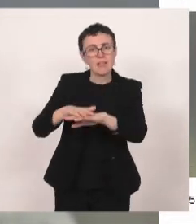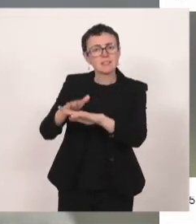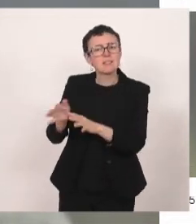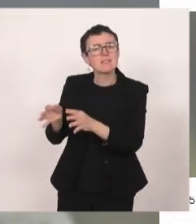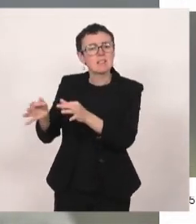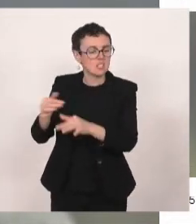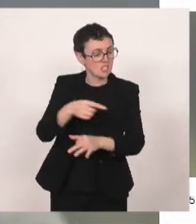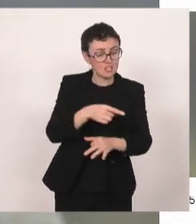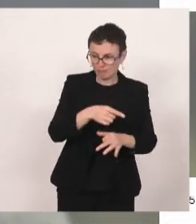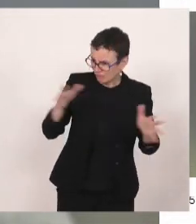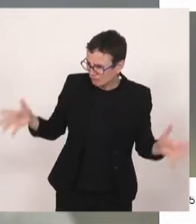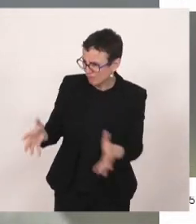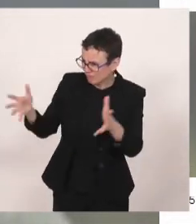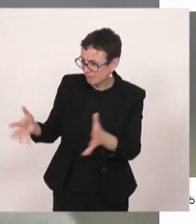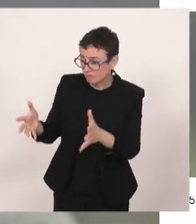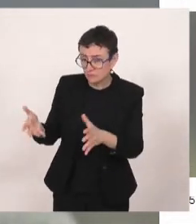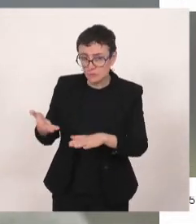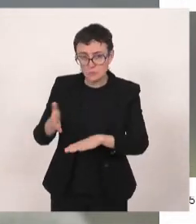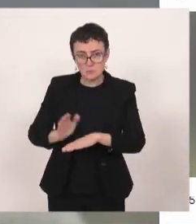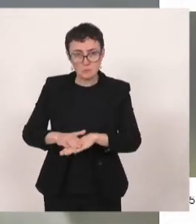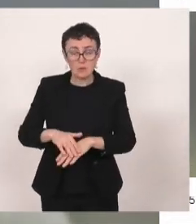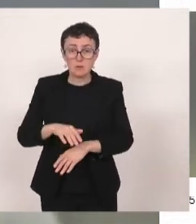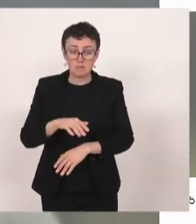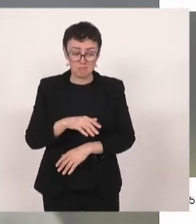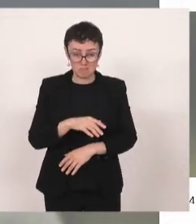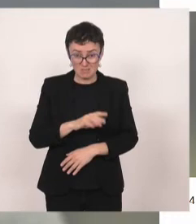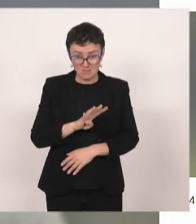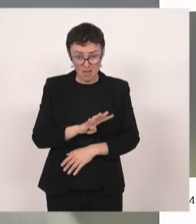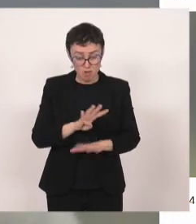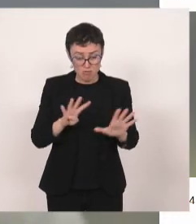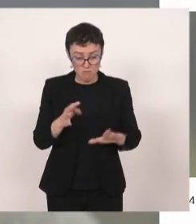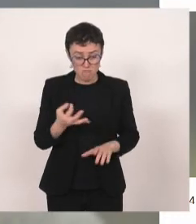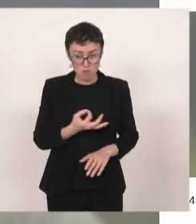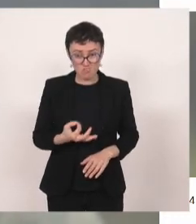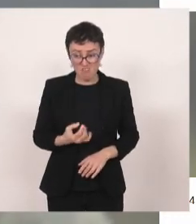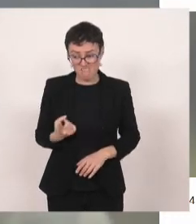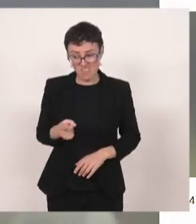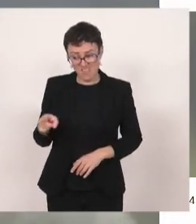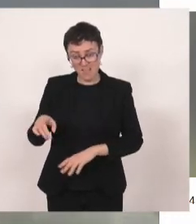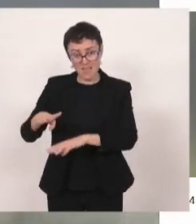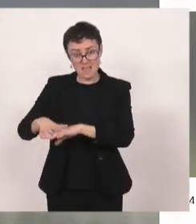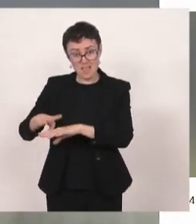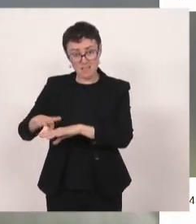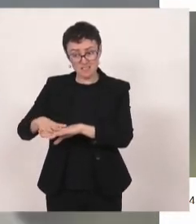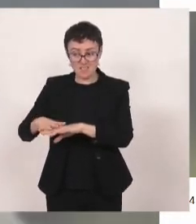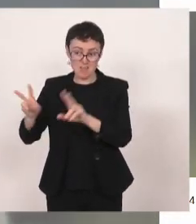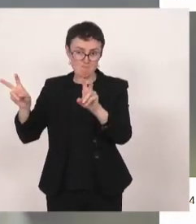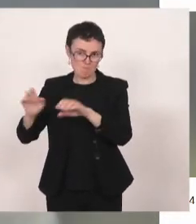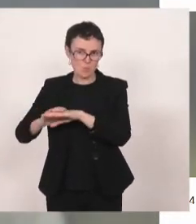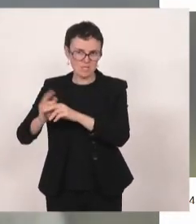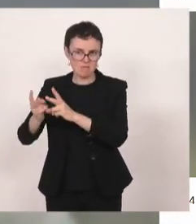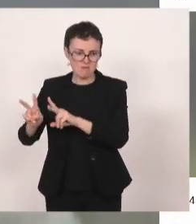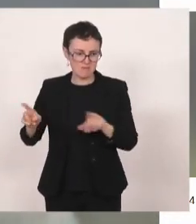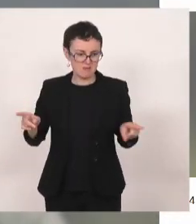des bénéficiaires viennent des quartiers prioritaires de la ville. La Fabrique à entreprendre n'a pas touché